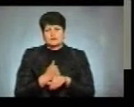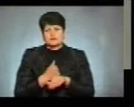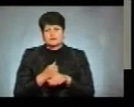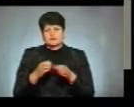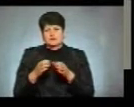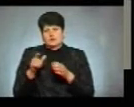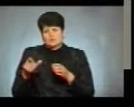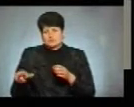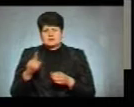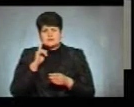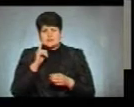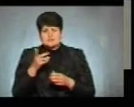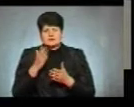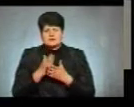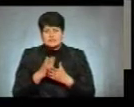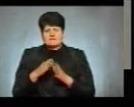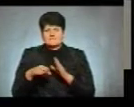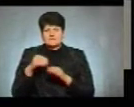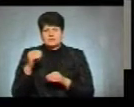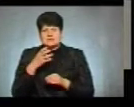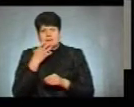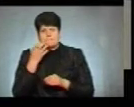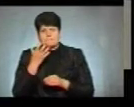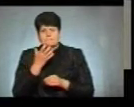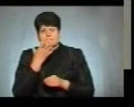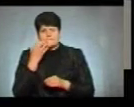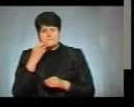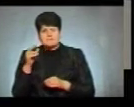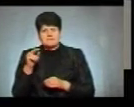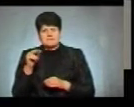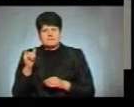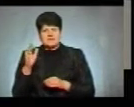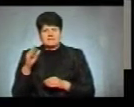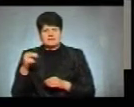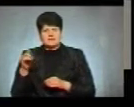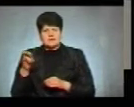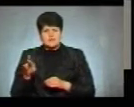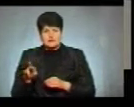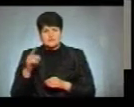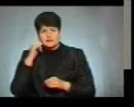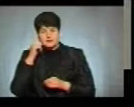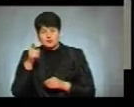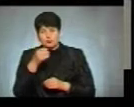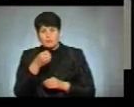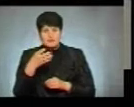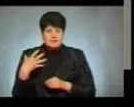є виборці Півдня саме. І цікавий факт, що на думку